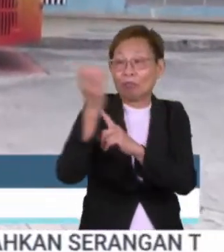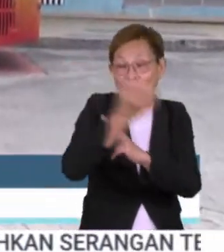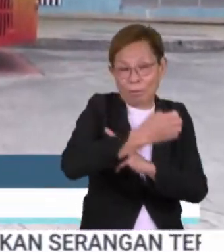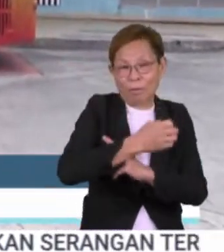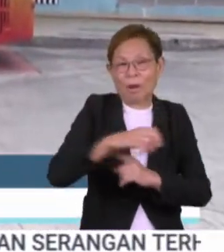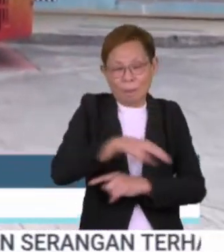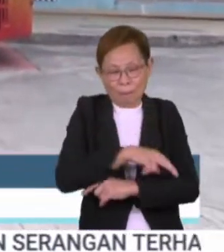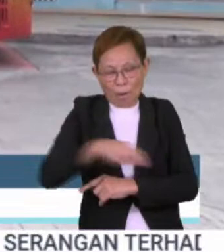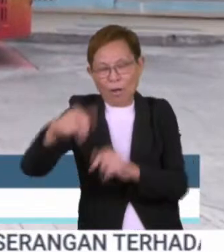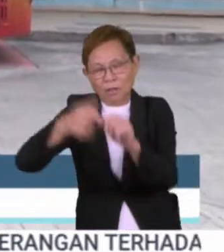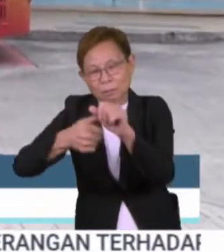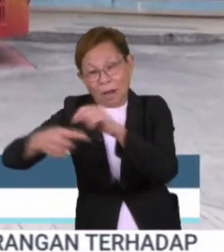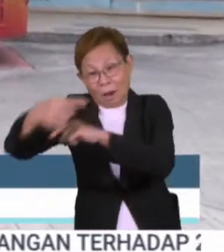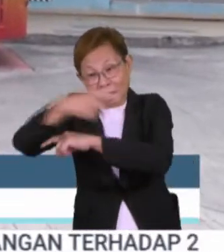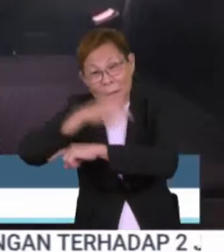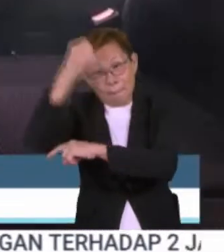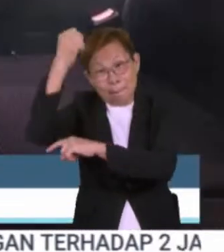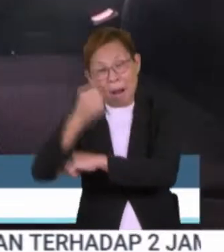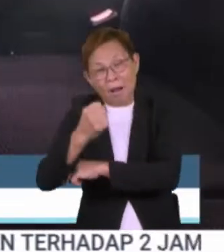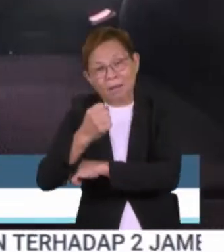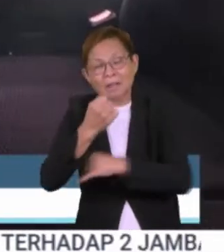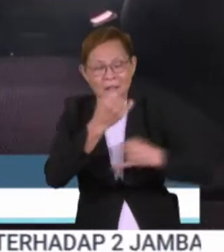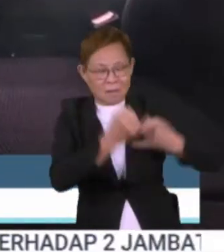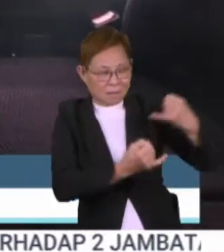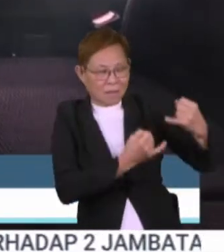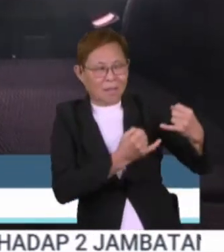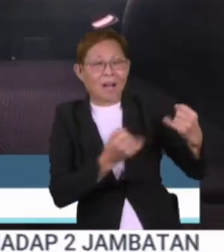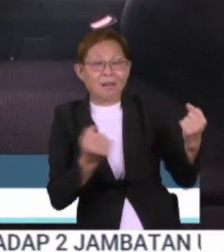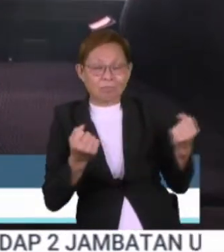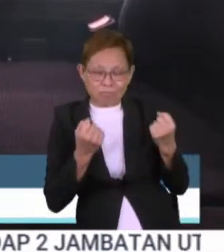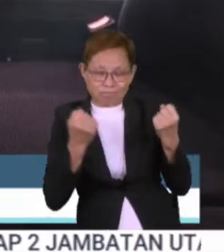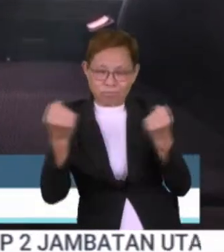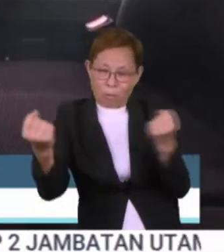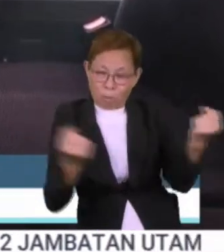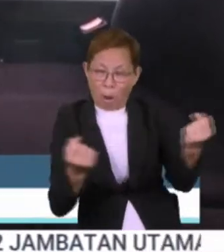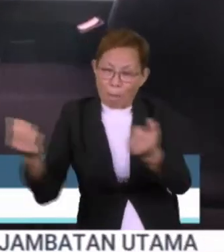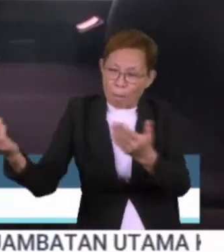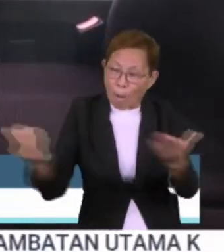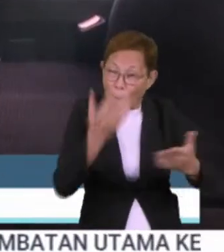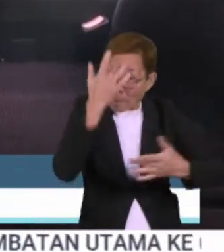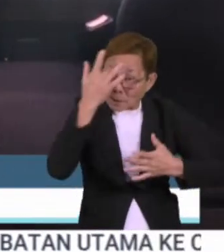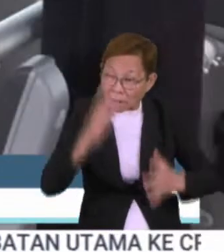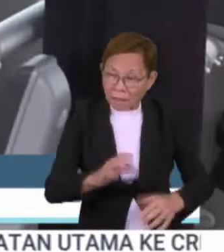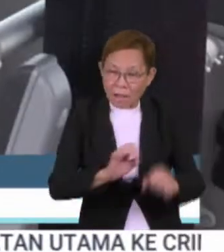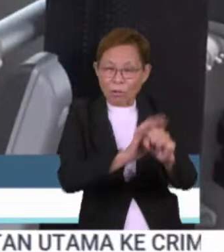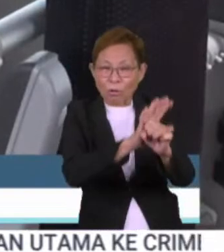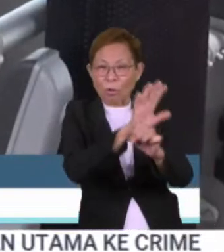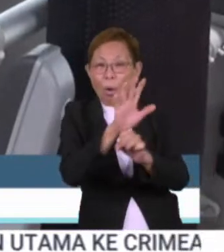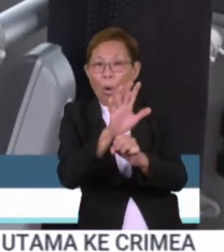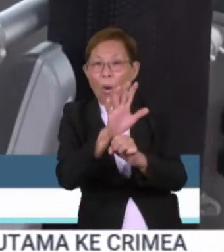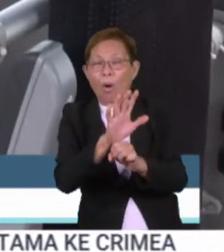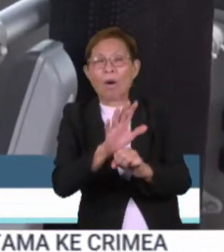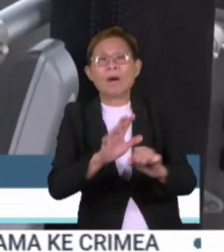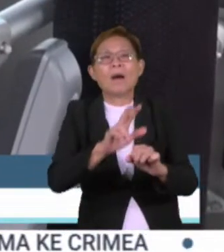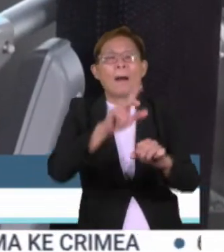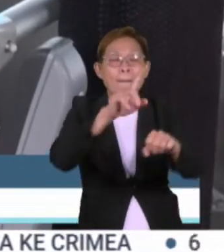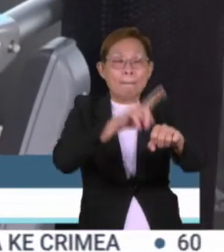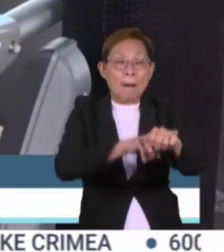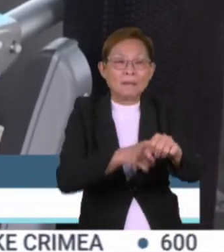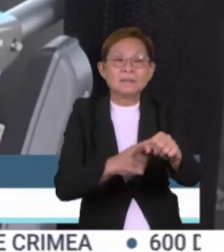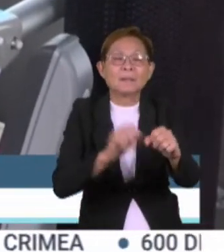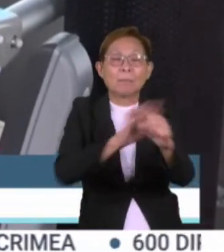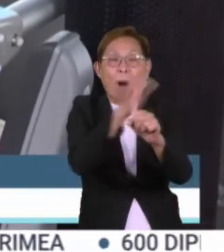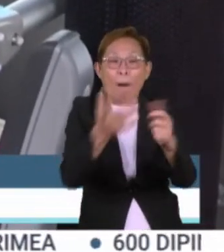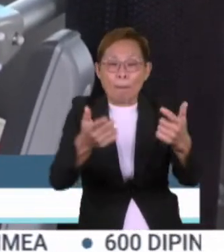menjadi pengangkutan harian bahasa ini juga berjasa sebagai kendaraan yang membawa Besaki komik 19 ketika pandemi itu